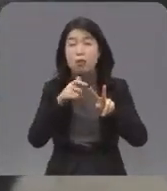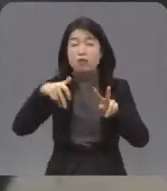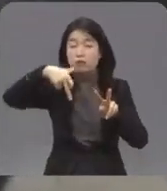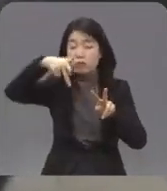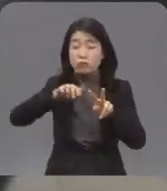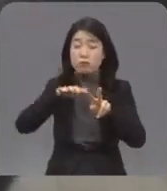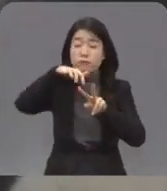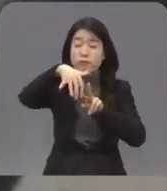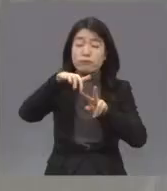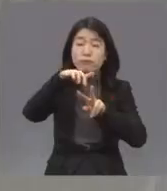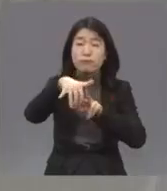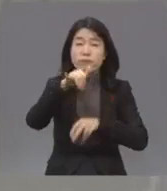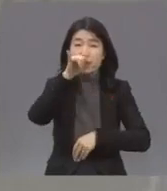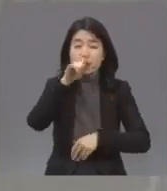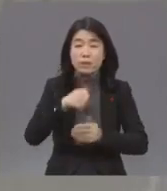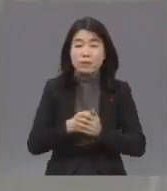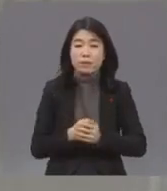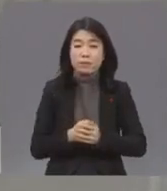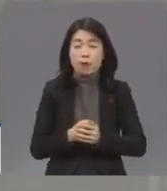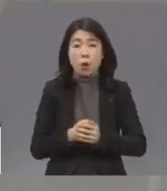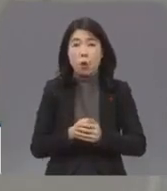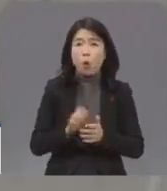콘크리트가 흘러나옵니다.